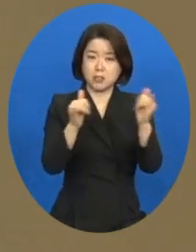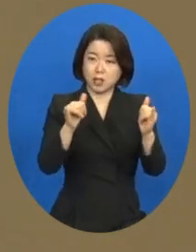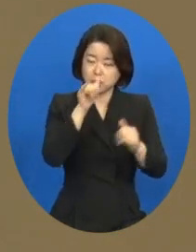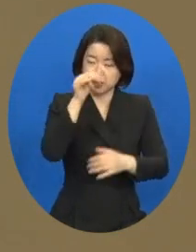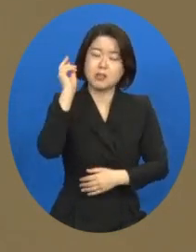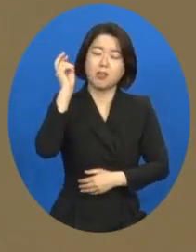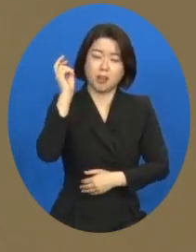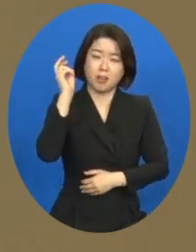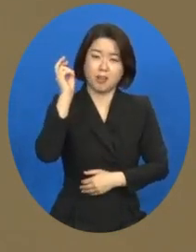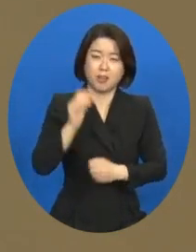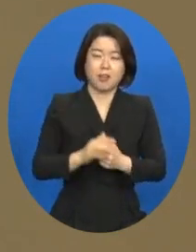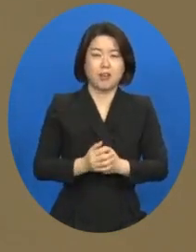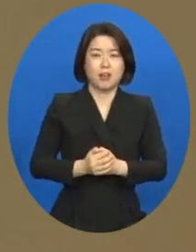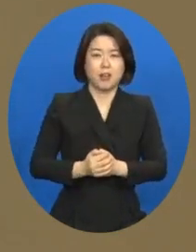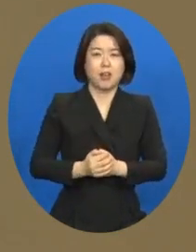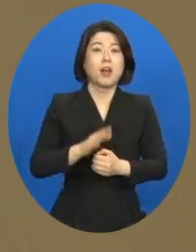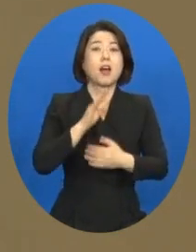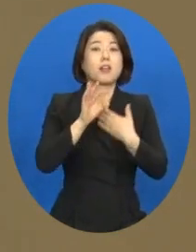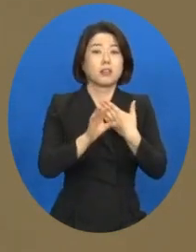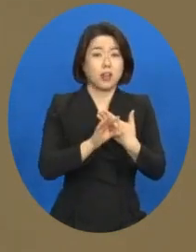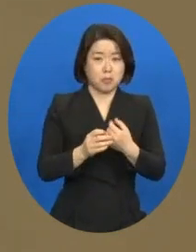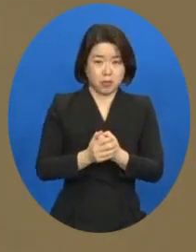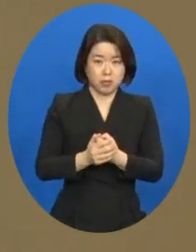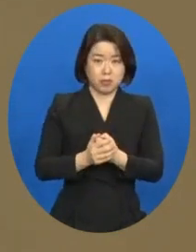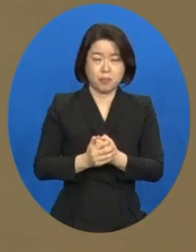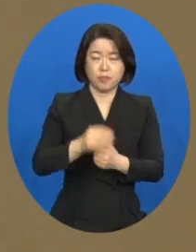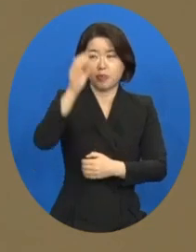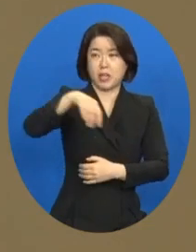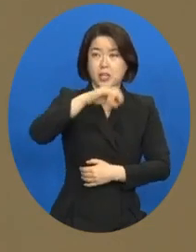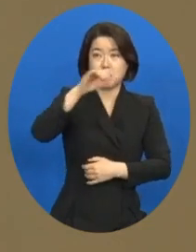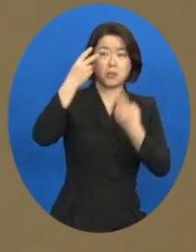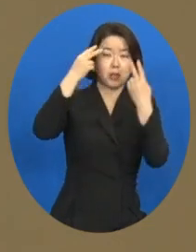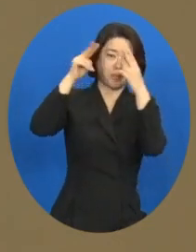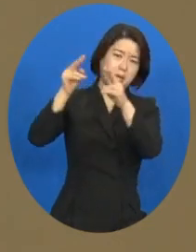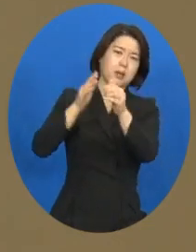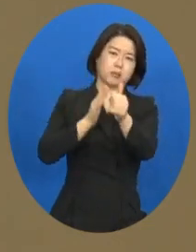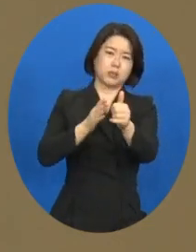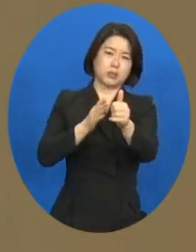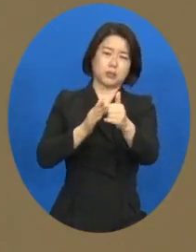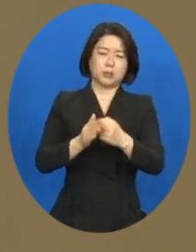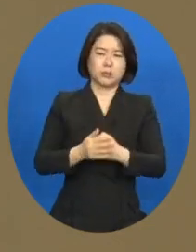있을지 모르겠는데 그렇다면 십자가를 바라보세요.